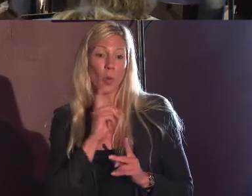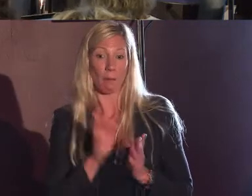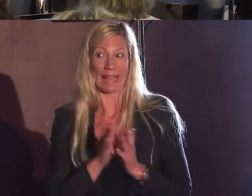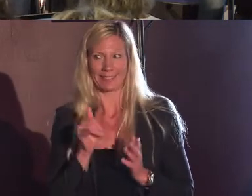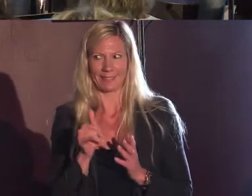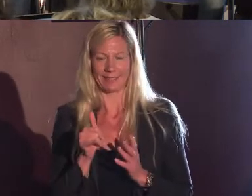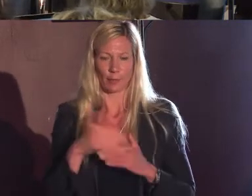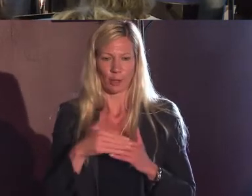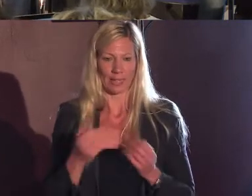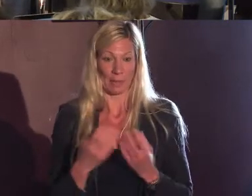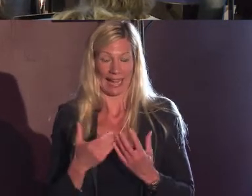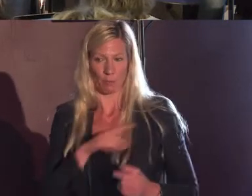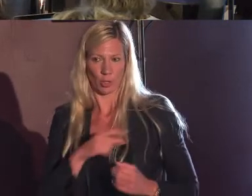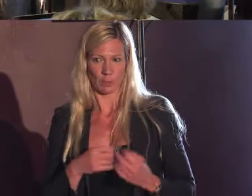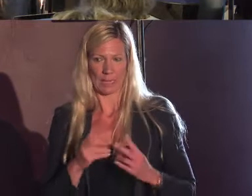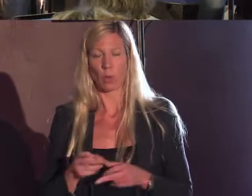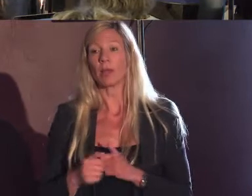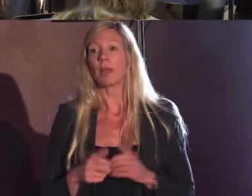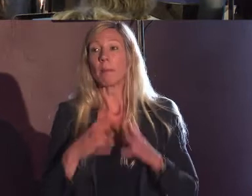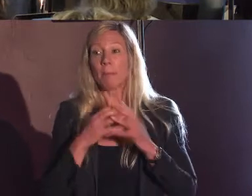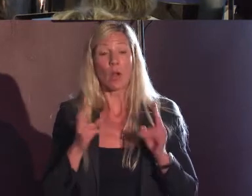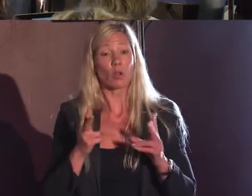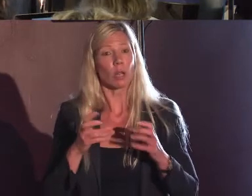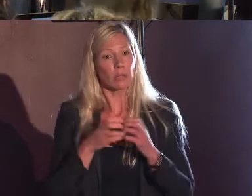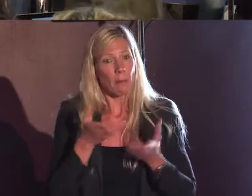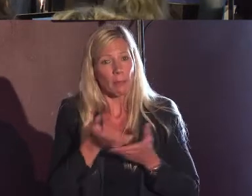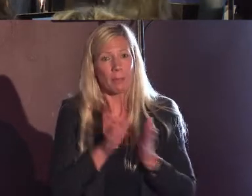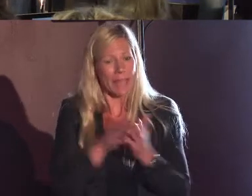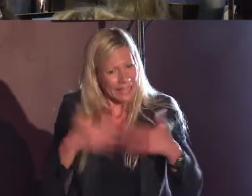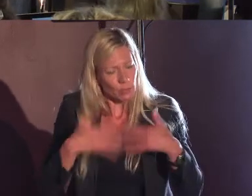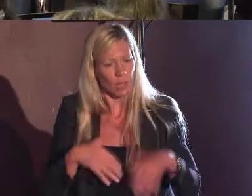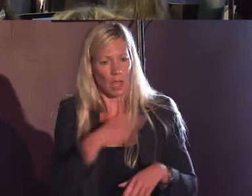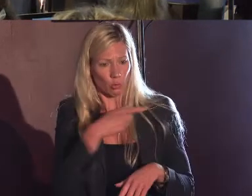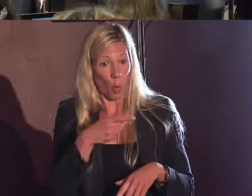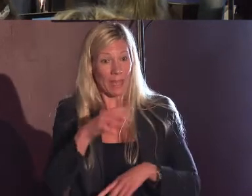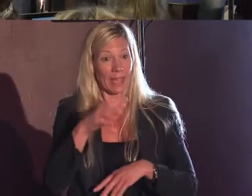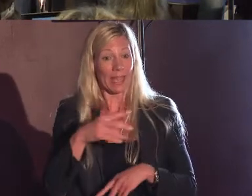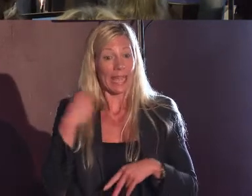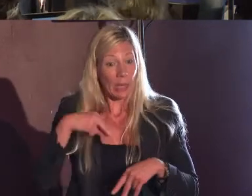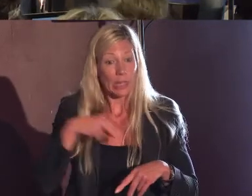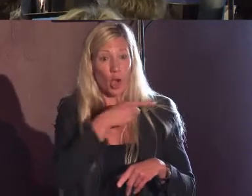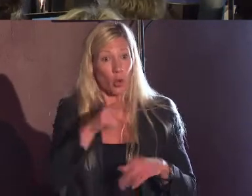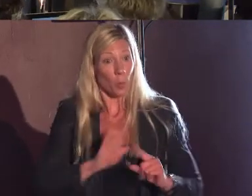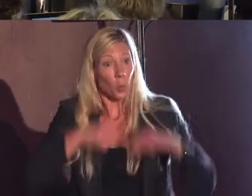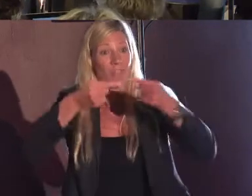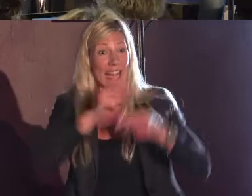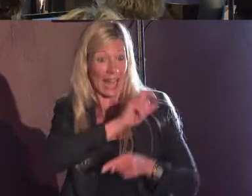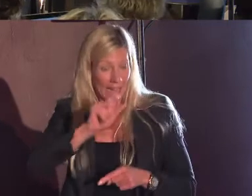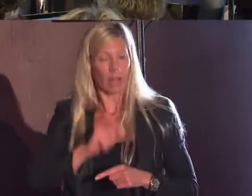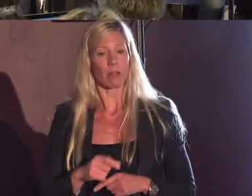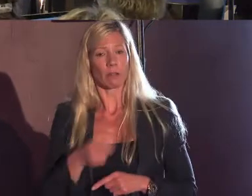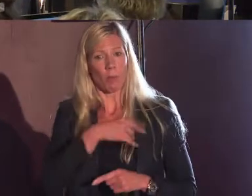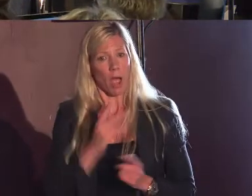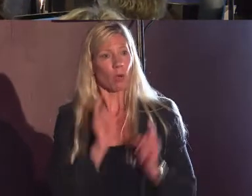och då också samarbetat med industrin, att de ingenjörer och de utvecklare har kommit